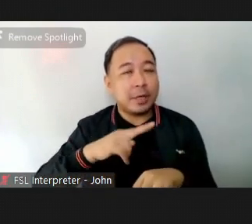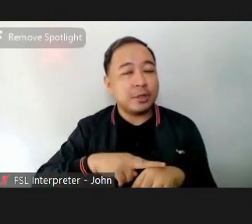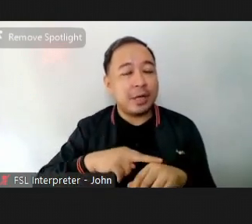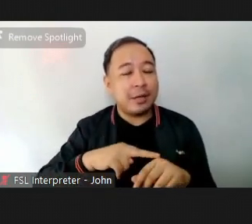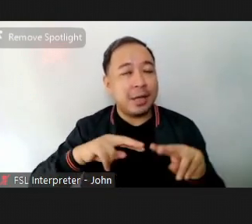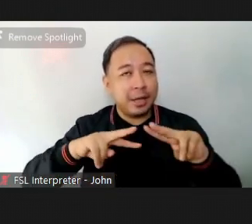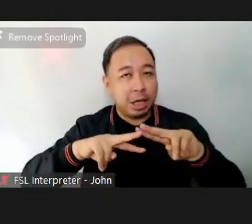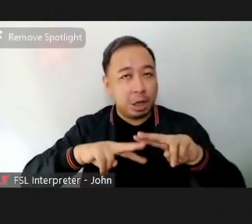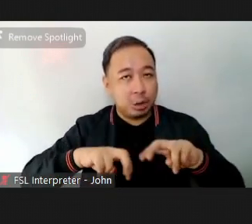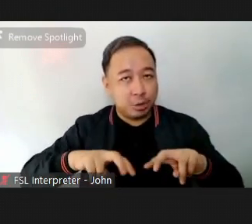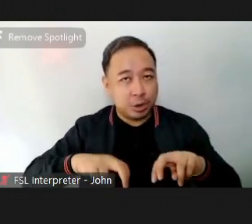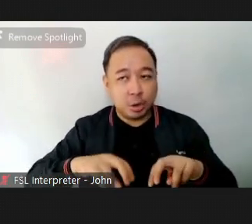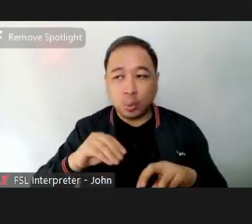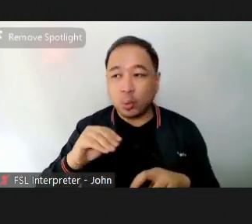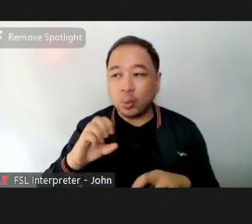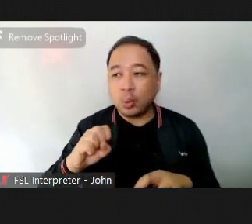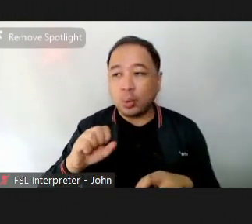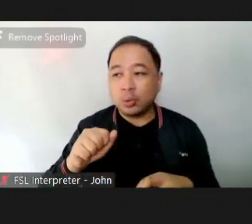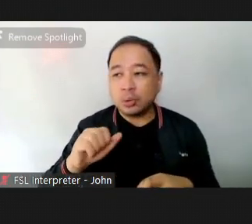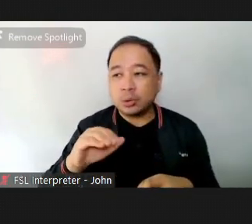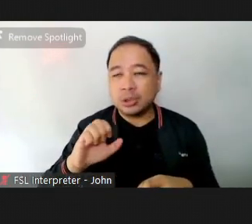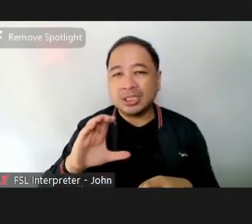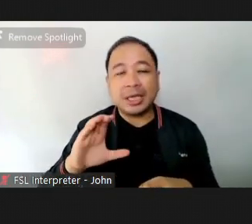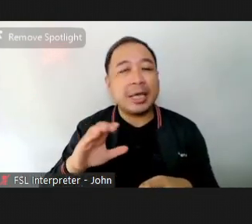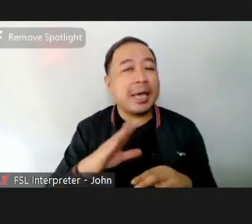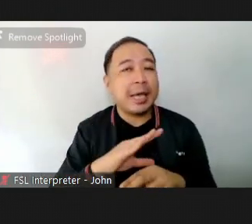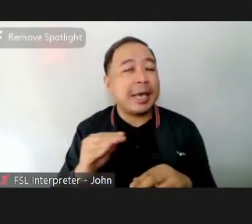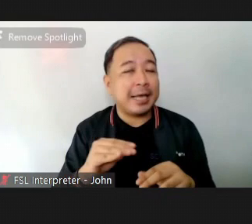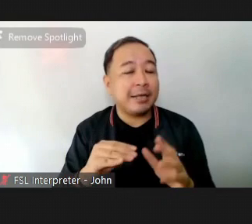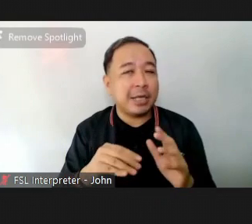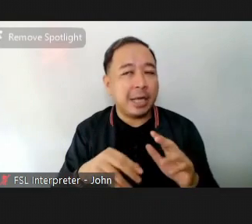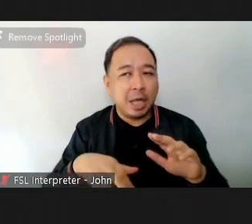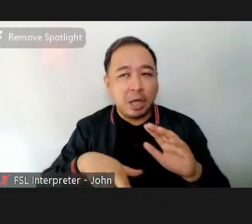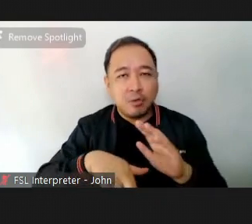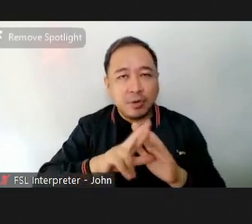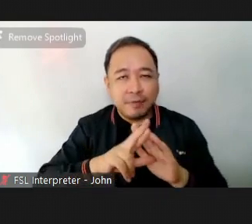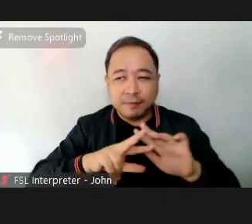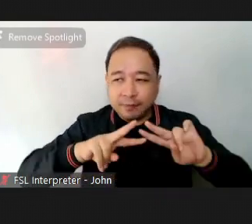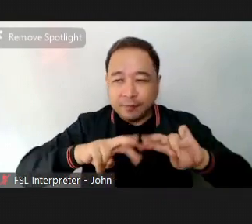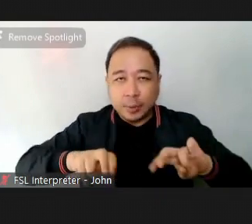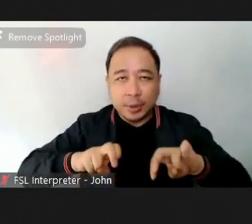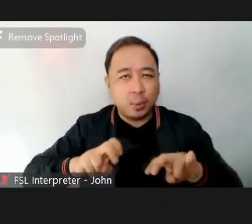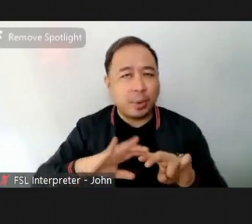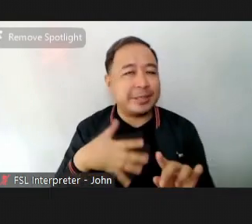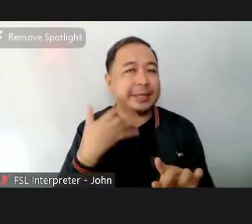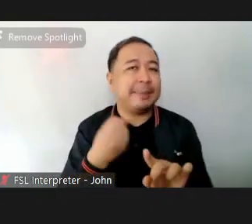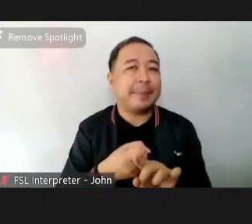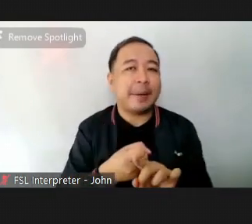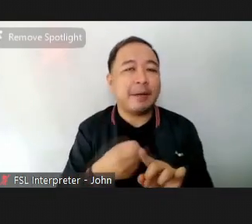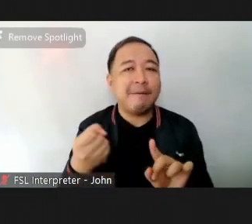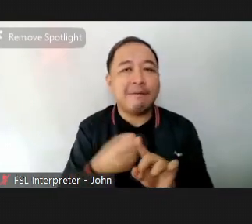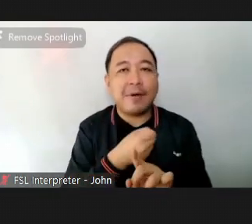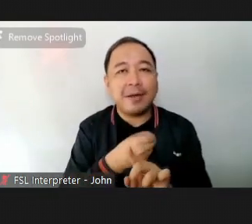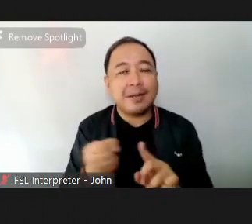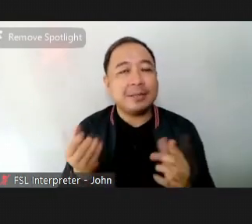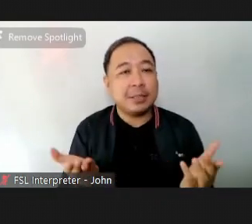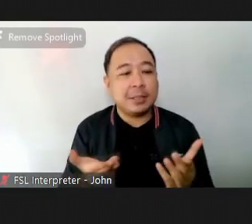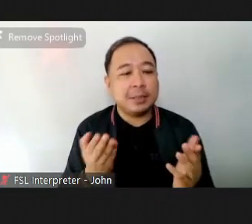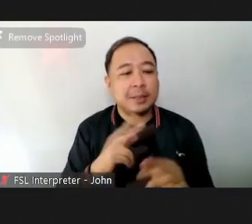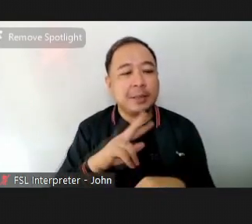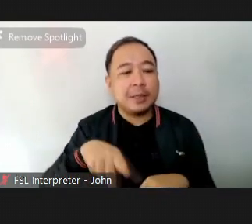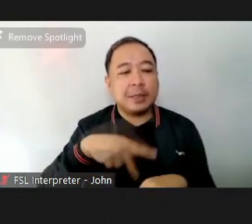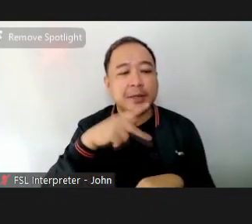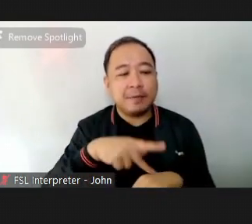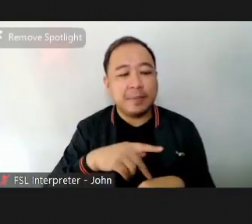on OSAEC at sa Systematic Literature Review on the Drivers of Violence in the Philippines.